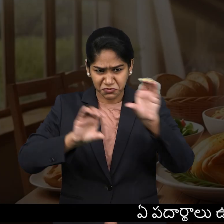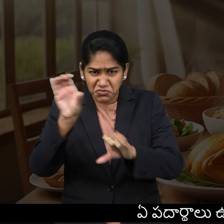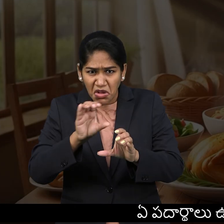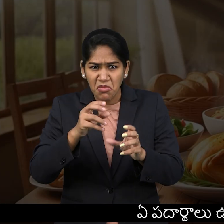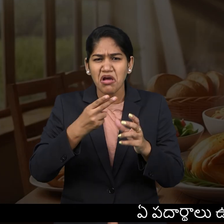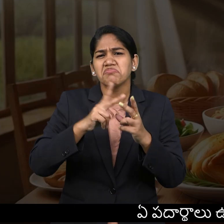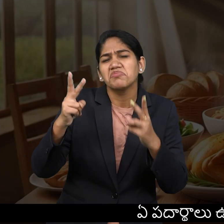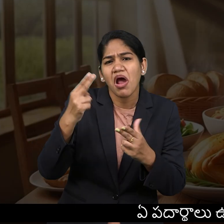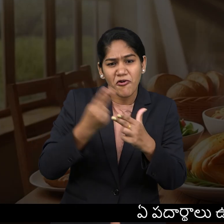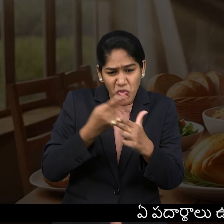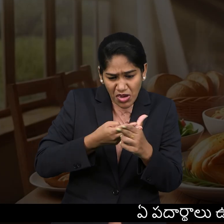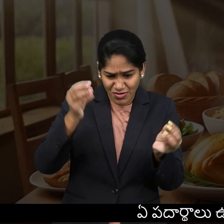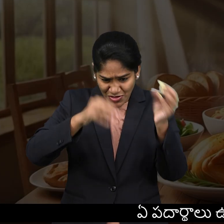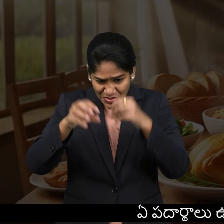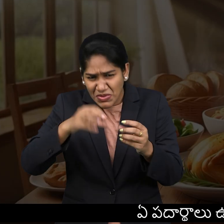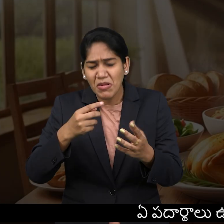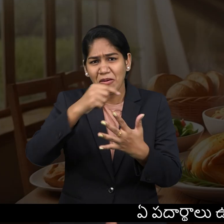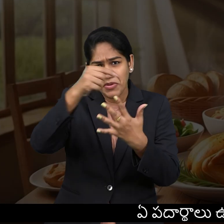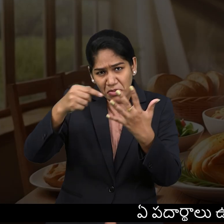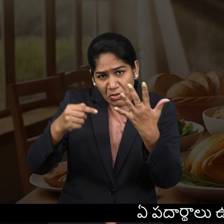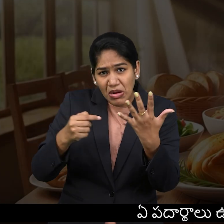ఏ పదార్థాలు ఉన్నాయో తెలుసుకుంటారు.